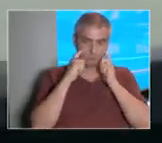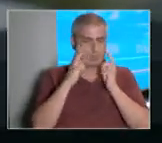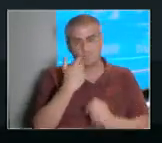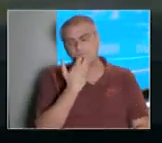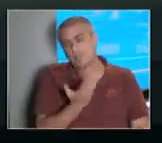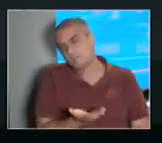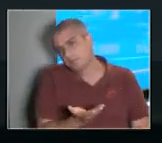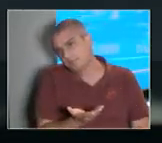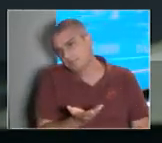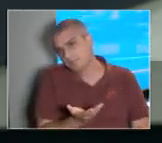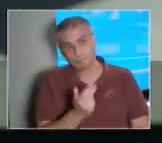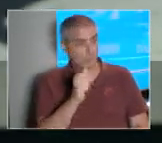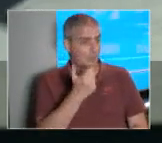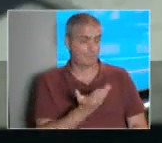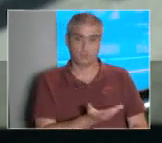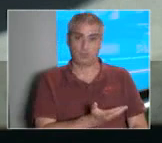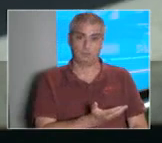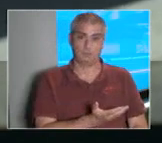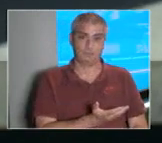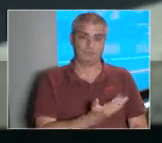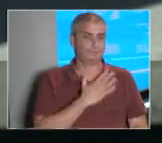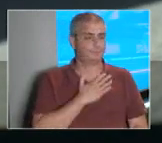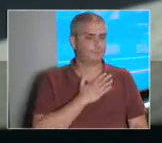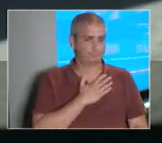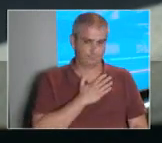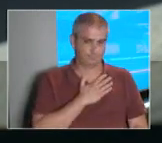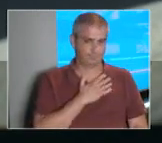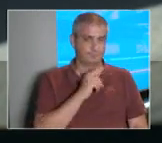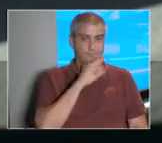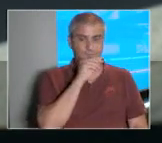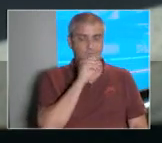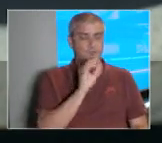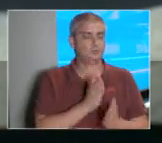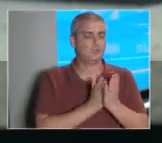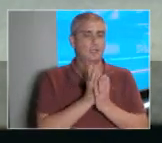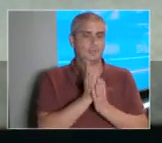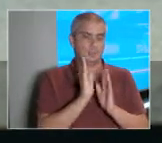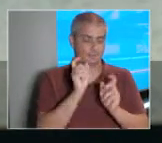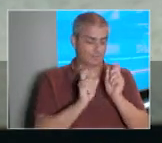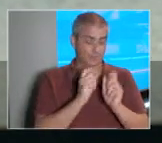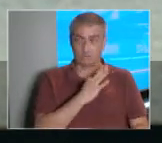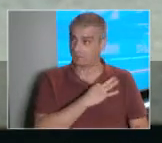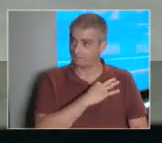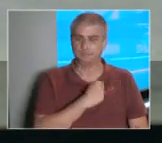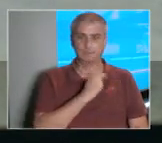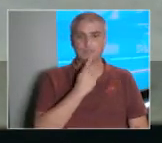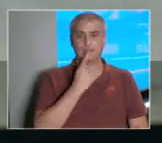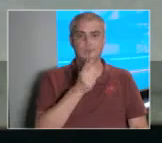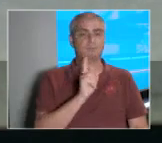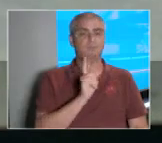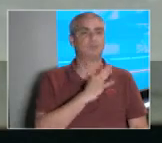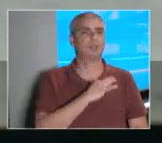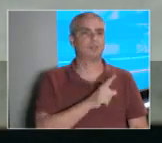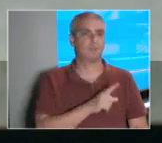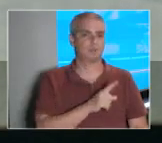אתה מסביר? קודם כל, אני צריך לדבר למען האמת, ואם אנשים נפגעים, אני צריך לדבר בשביל אלה